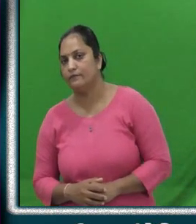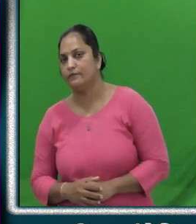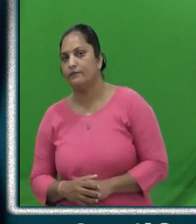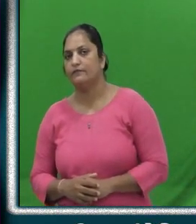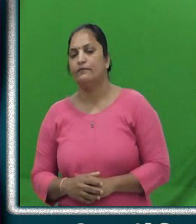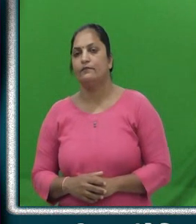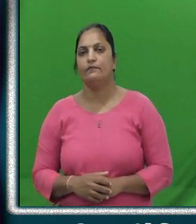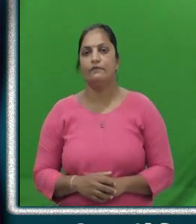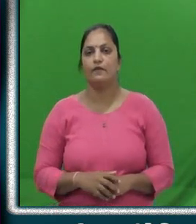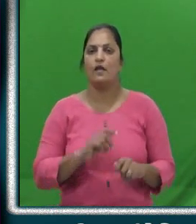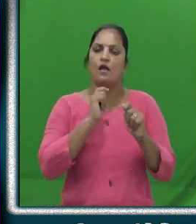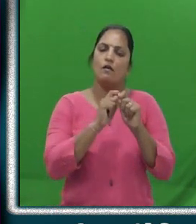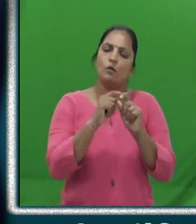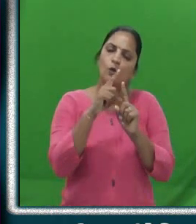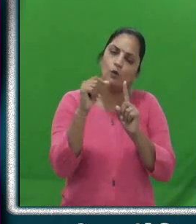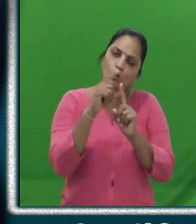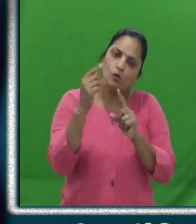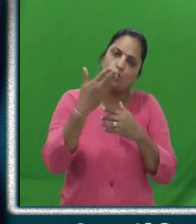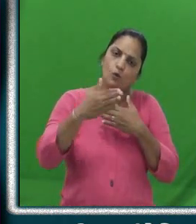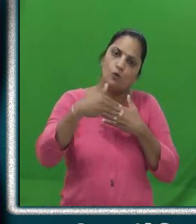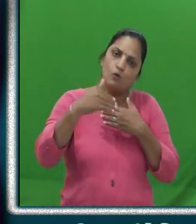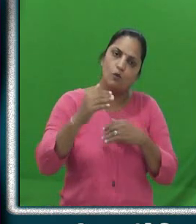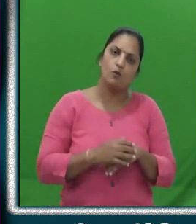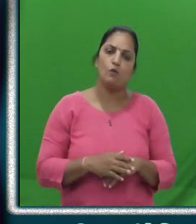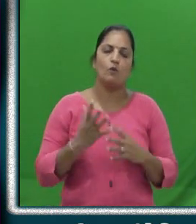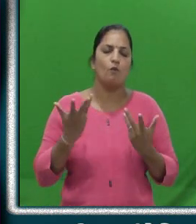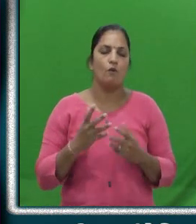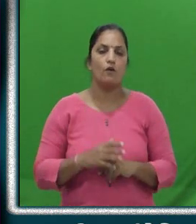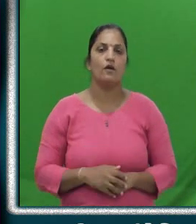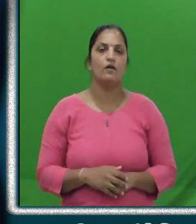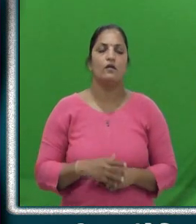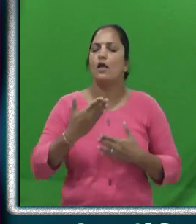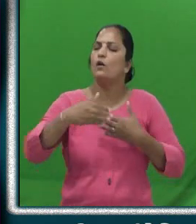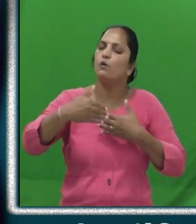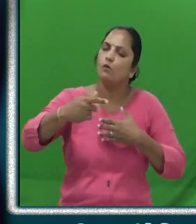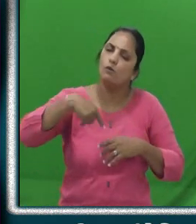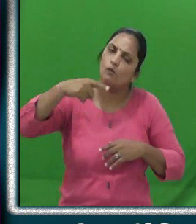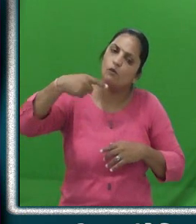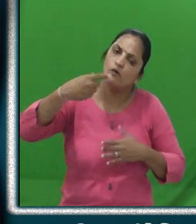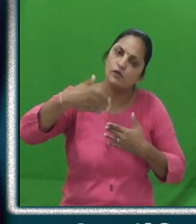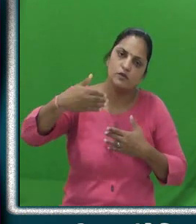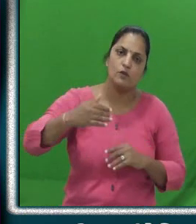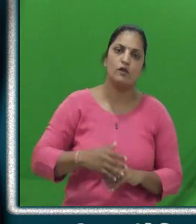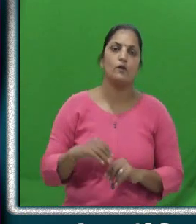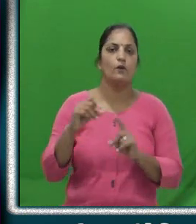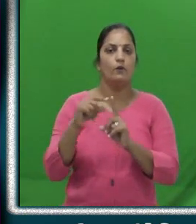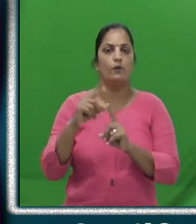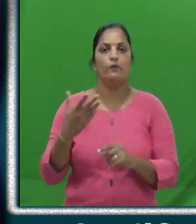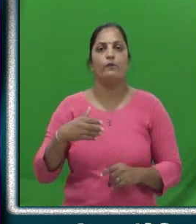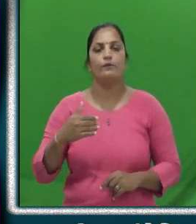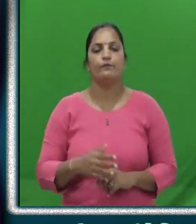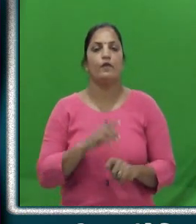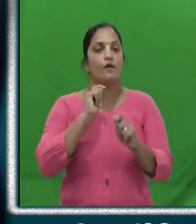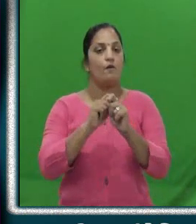એન્ડ કન્ટિન્યુડ ટુ વર્ક વિથ હિમ એન્ડ કન્ટિન્યુડ અને ચાલુ રાખ્યું કન્ટિન્યુડ એટલે